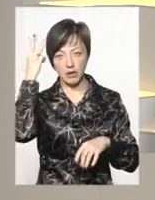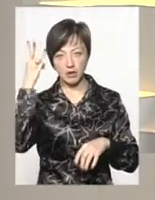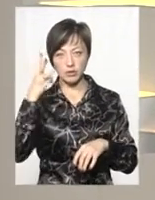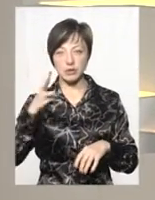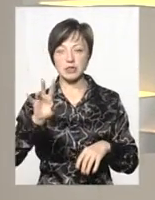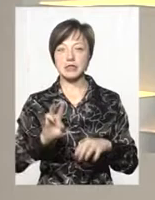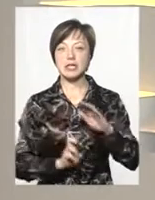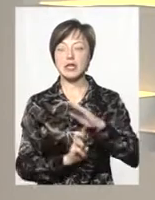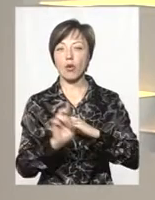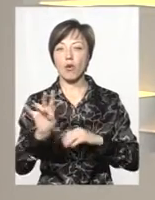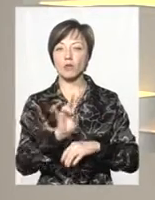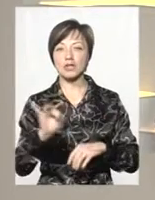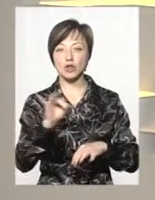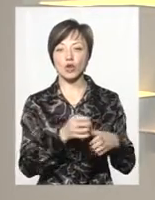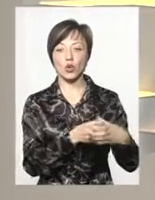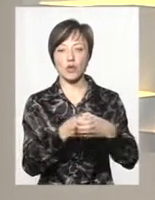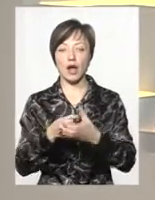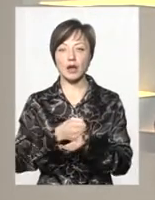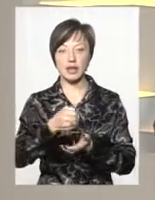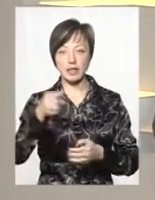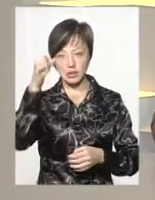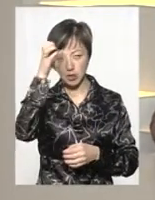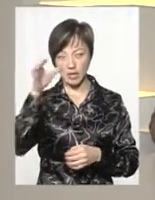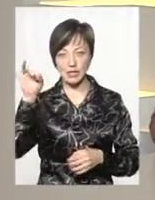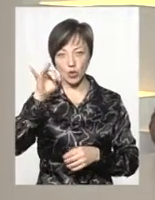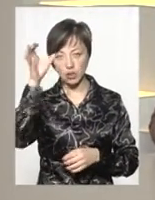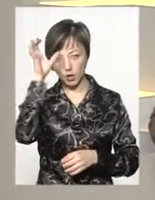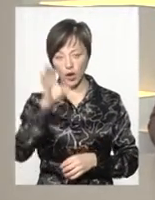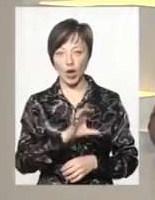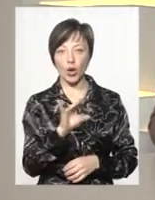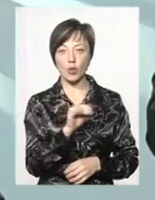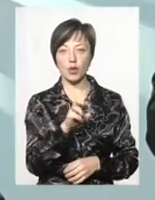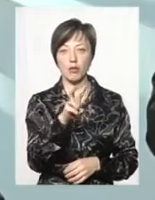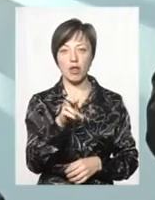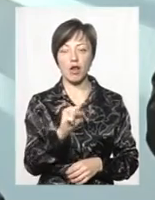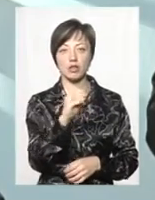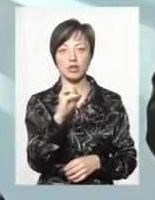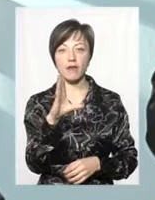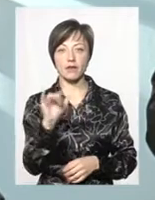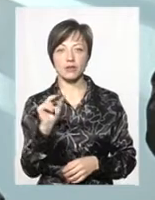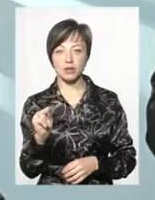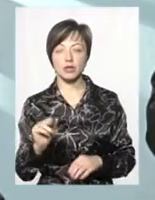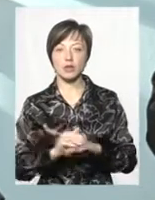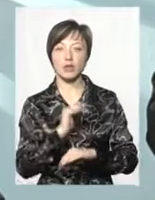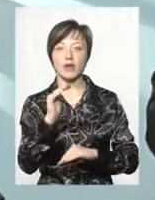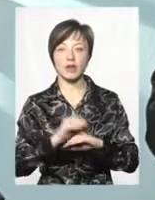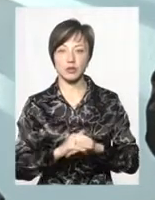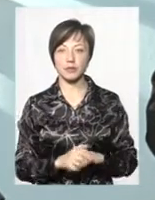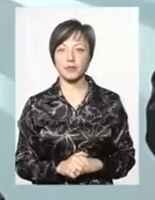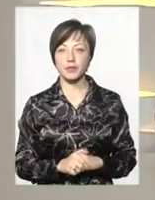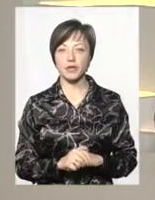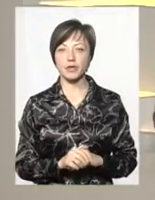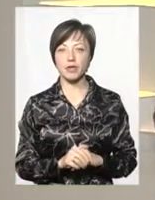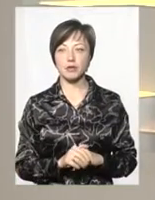Хмельницького церковно-історичного товариства і кандидатом історичних наук Юрієм Блажевичем. Добрий вечір. Добрий вечір.